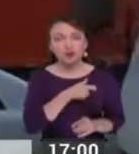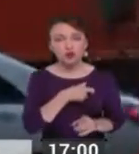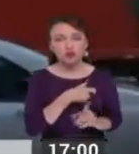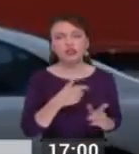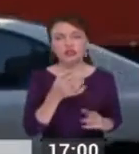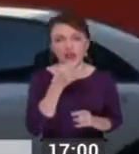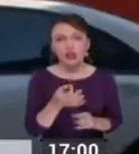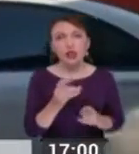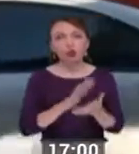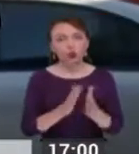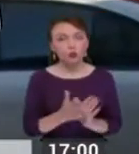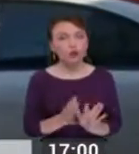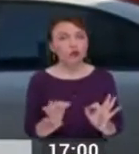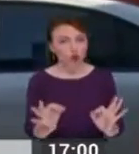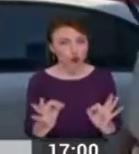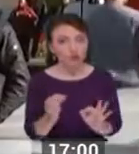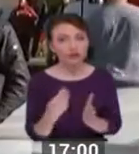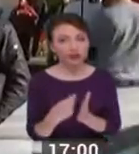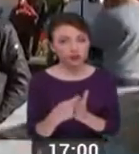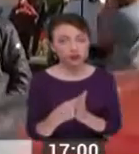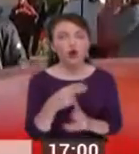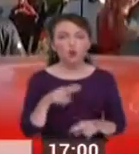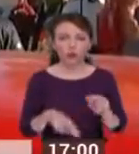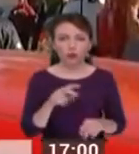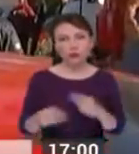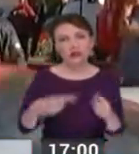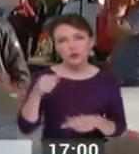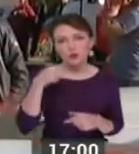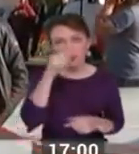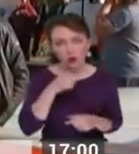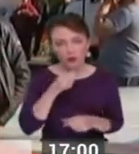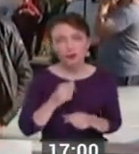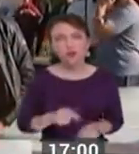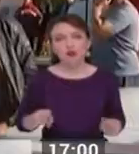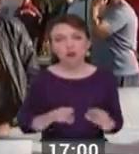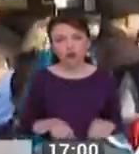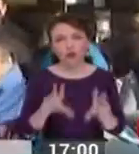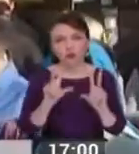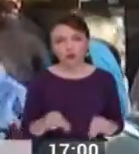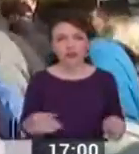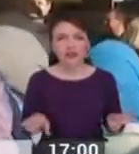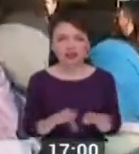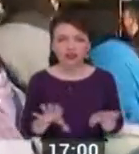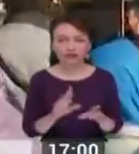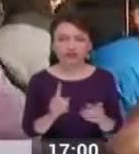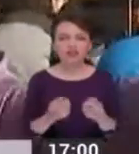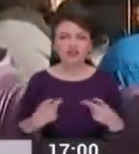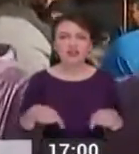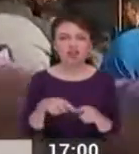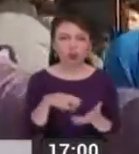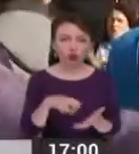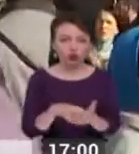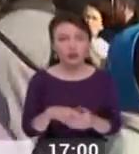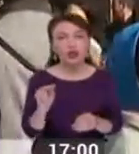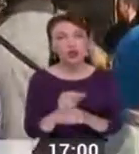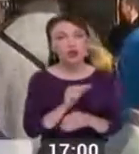за умови належного фінансування каналізацію побудують вже наступного року. Також пообіцяли не закривати відділення пошти. Щодо